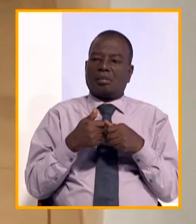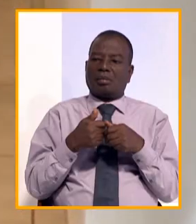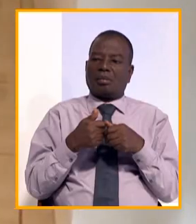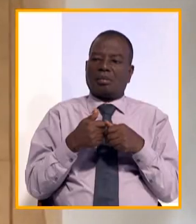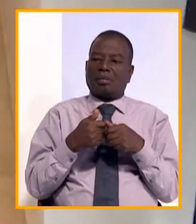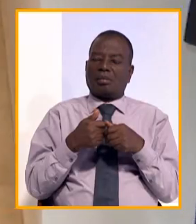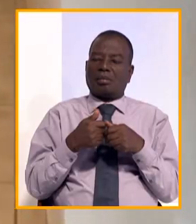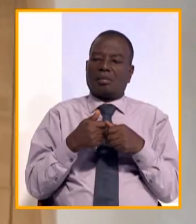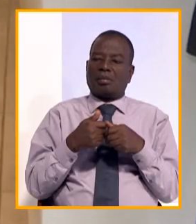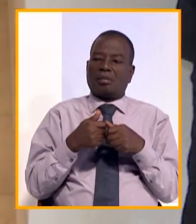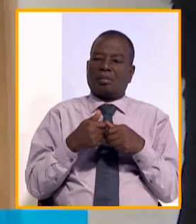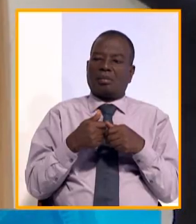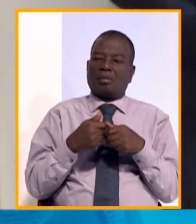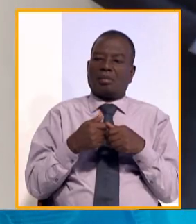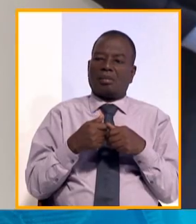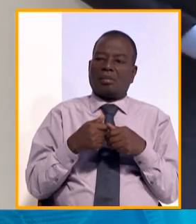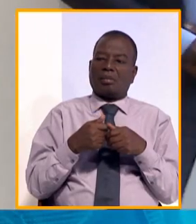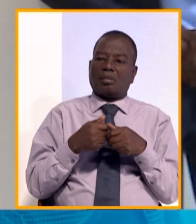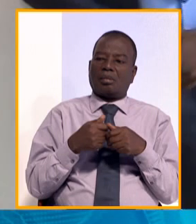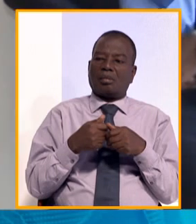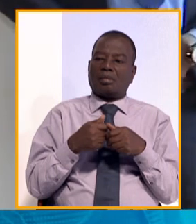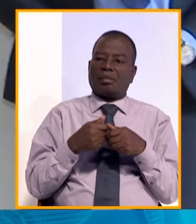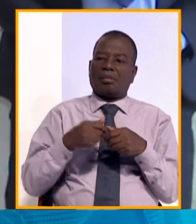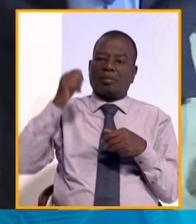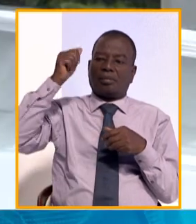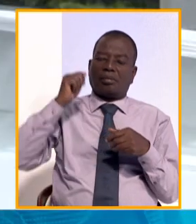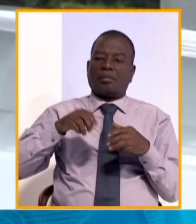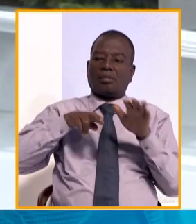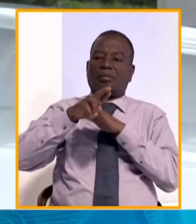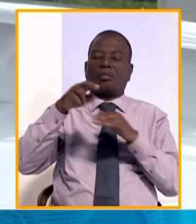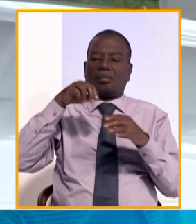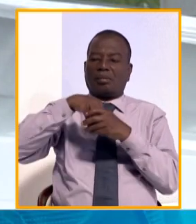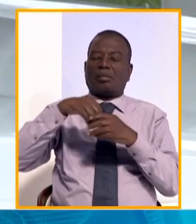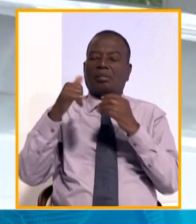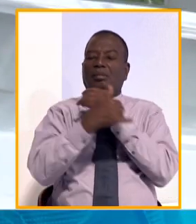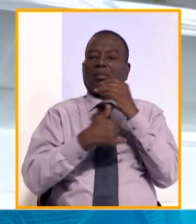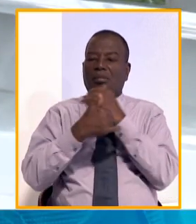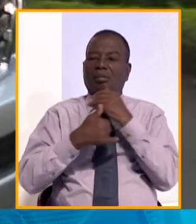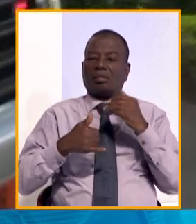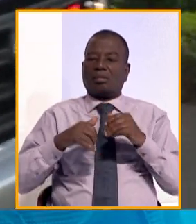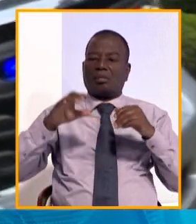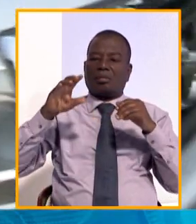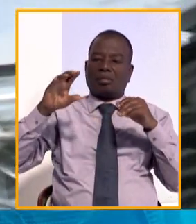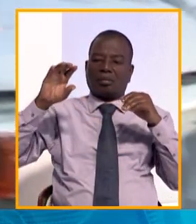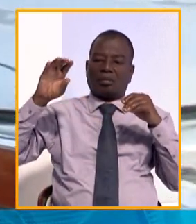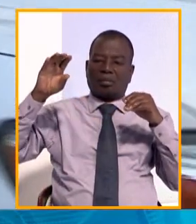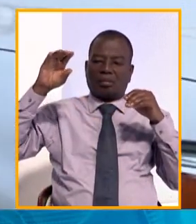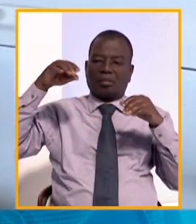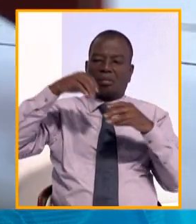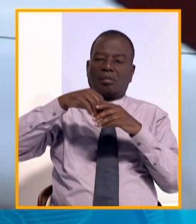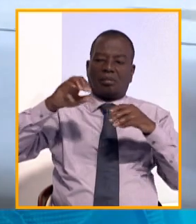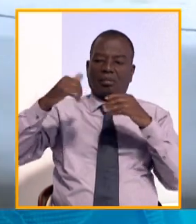developed. Yonca Gündüz Efşeri rentre bientôt en Turquie, le pays du président Recep Tayyip